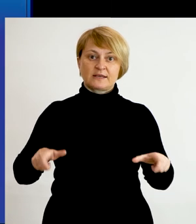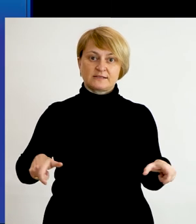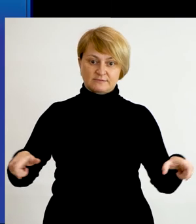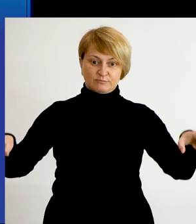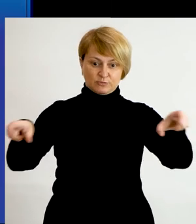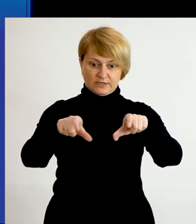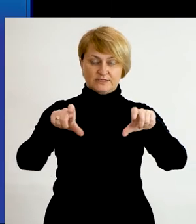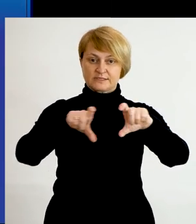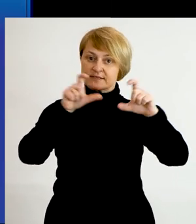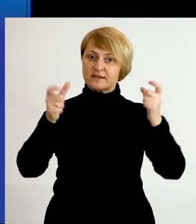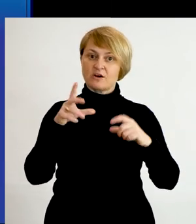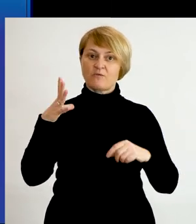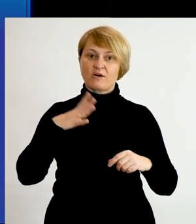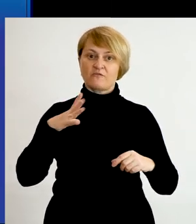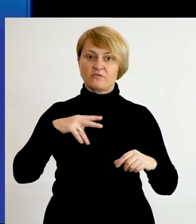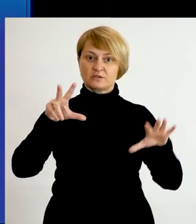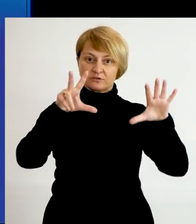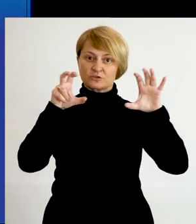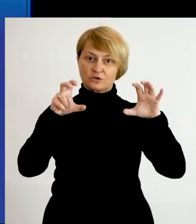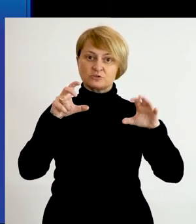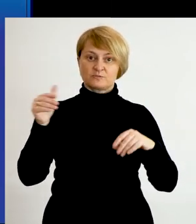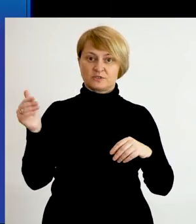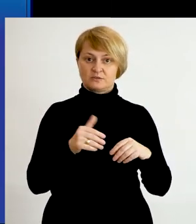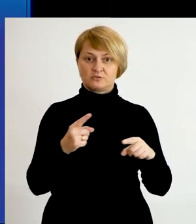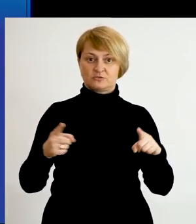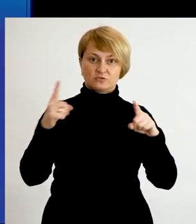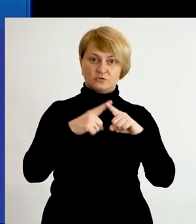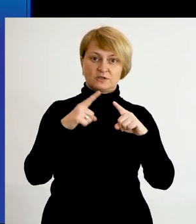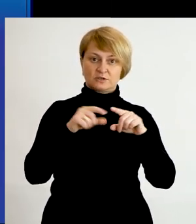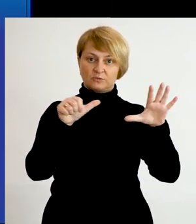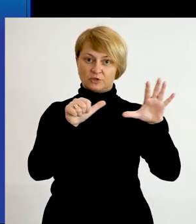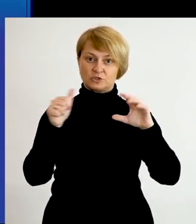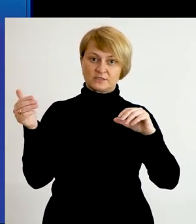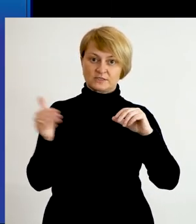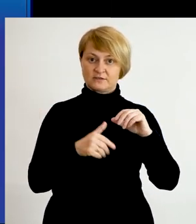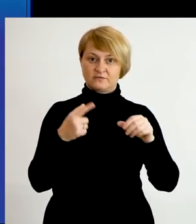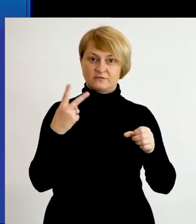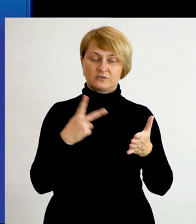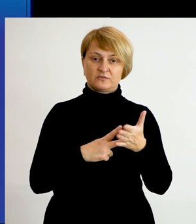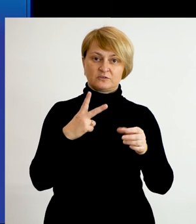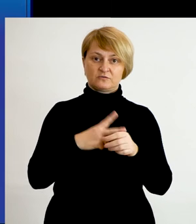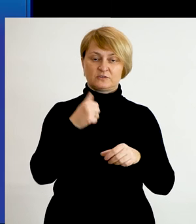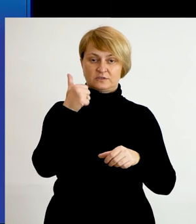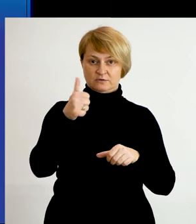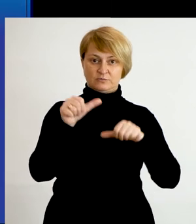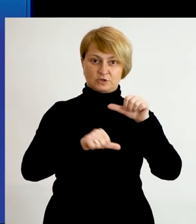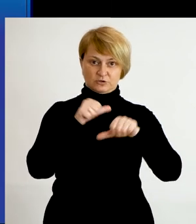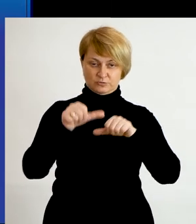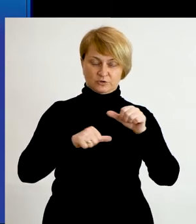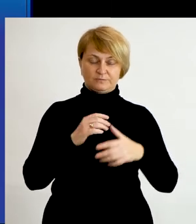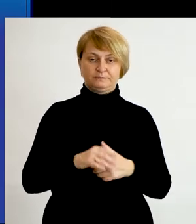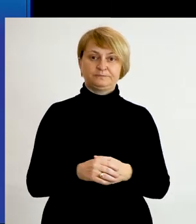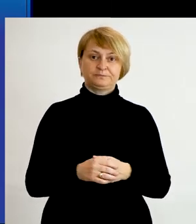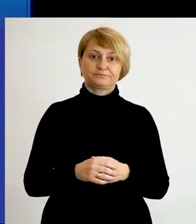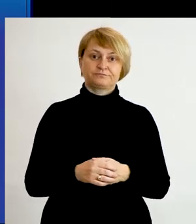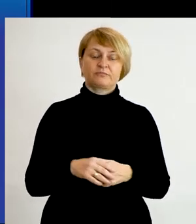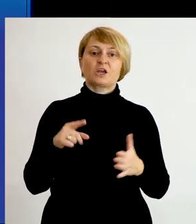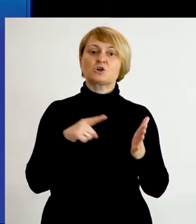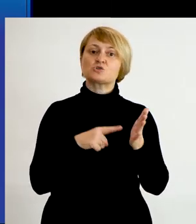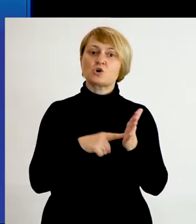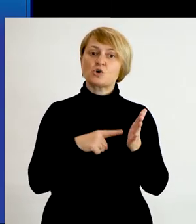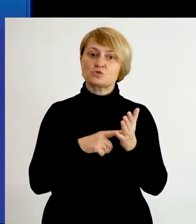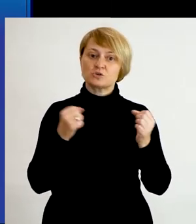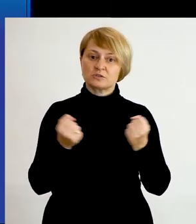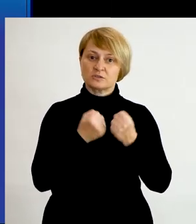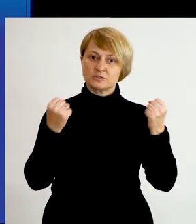boisko. Cała wartość zadania 800 tysięcy, dodajemy prawie 600 tysięcy w 2021 do wydania. I to jest